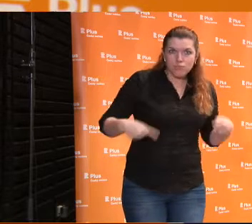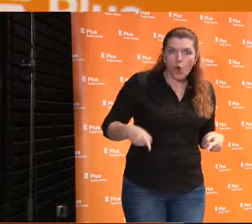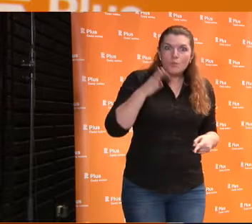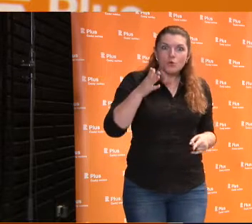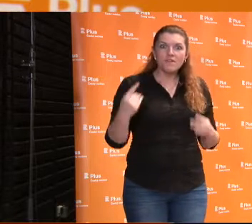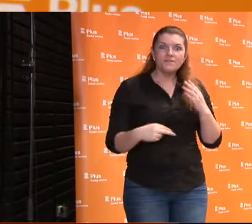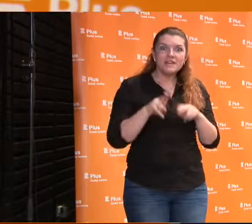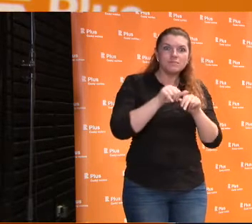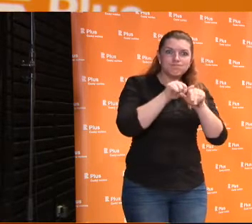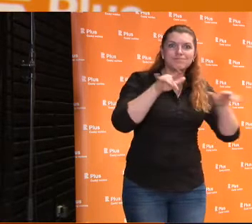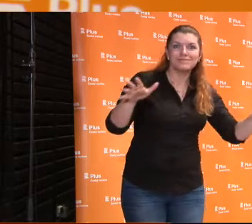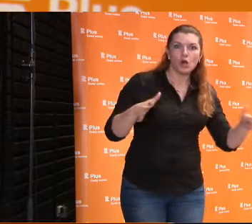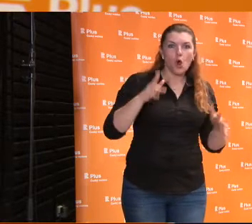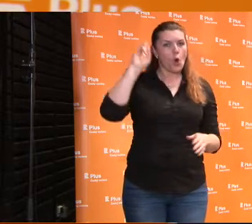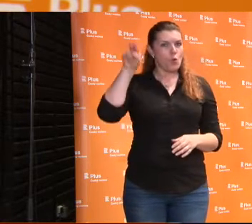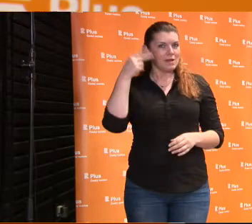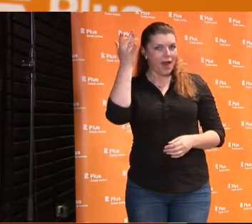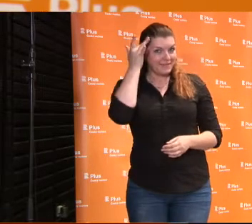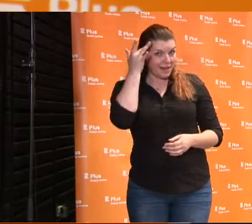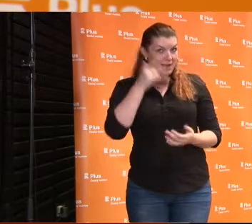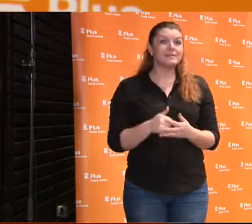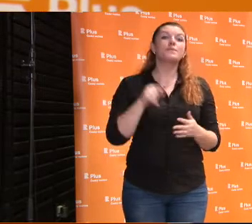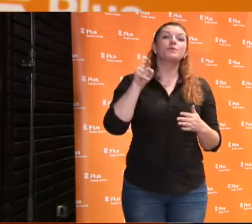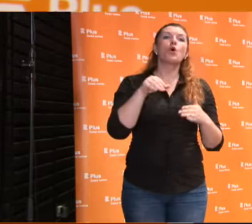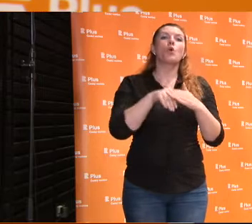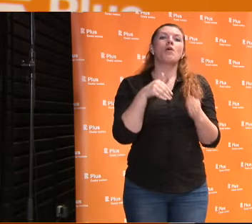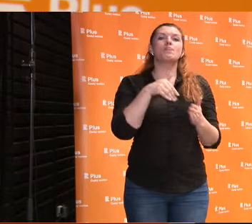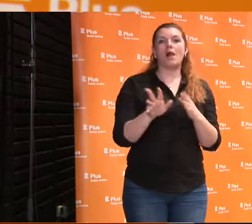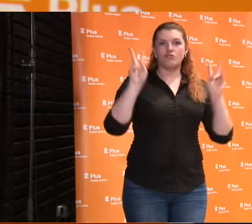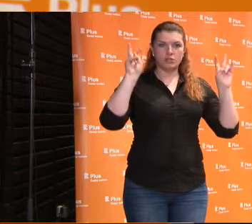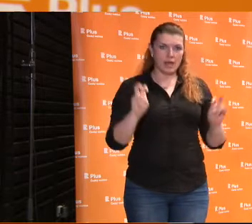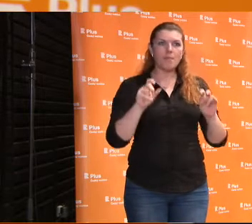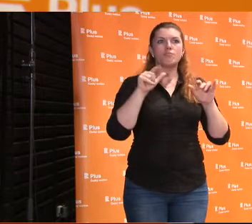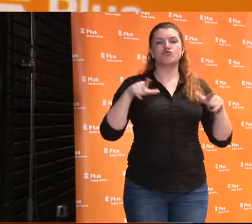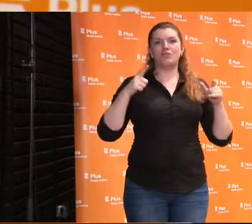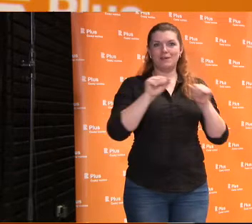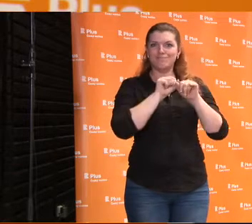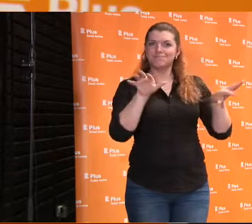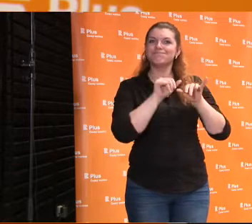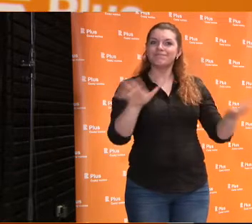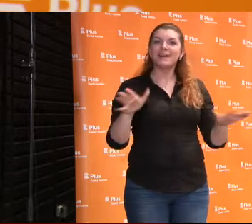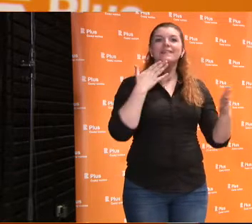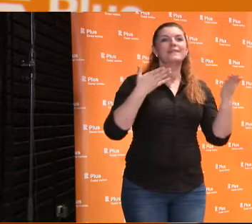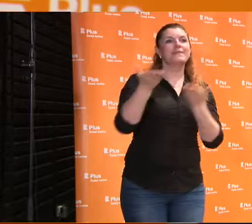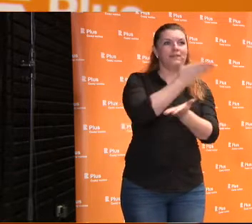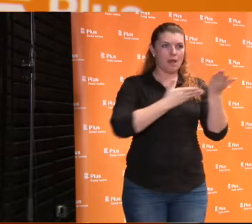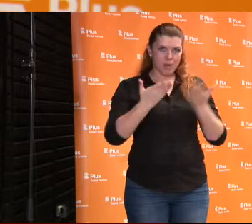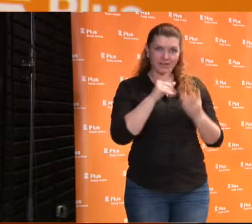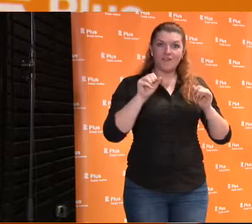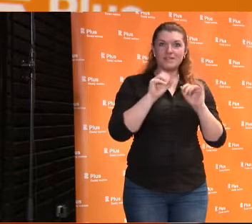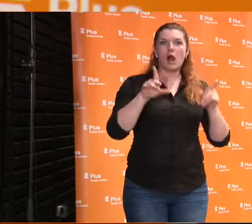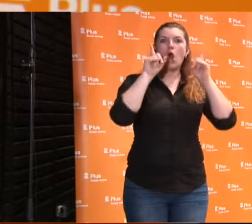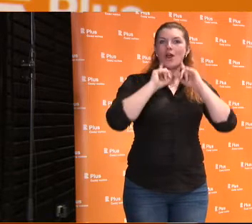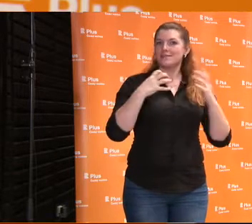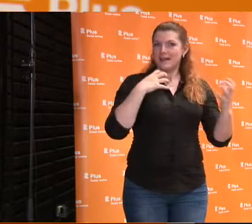umělé inteligence? To je téma další živě vysílané veřejné debaty Českého rozhlasu Plus, kterou vysíláme z Horáckého divadla v